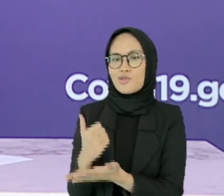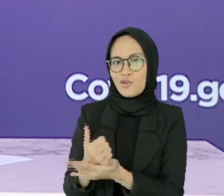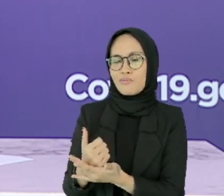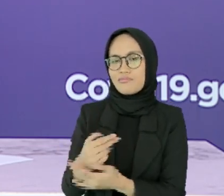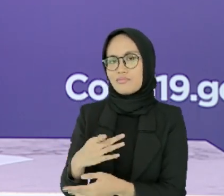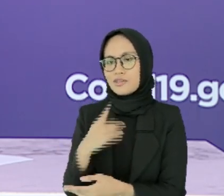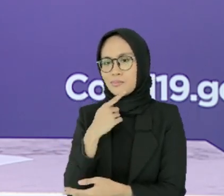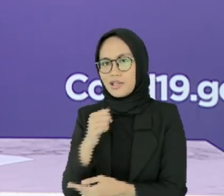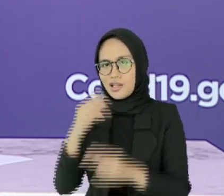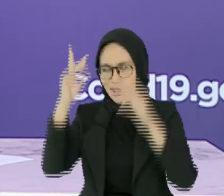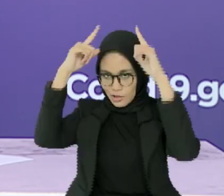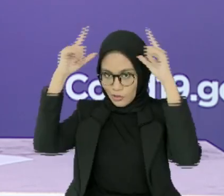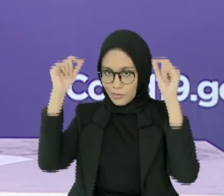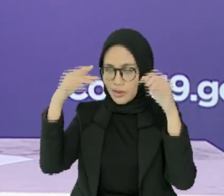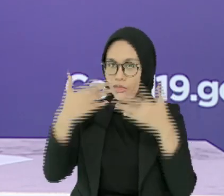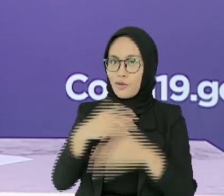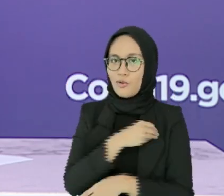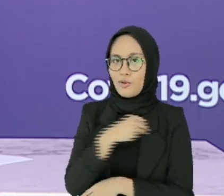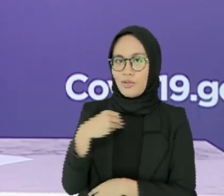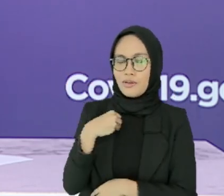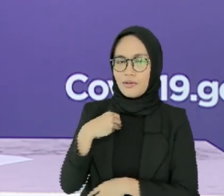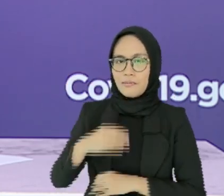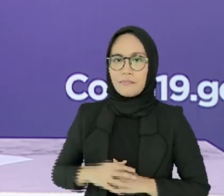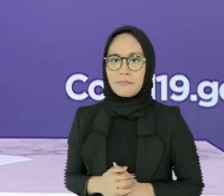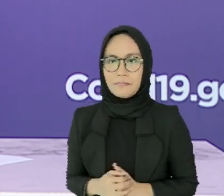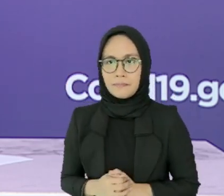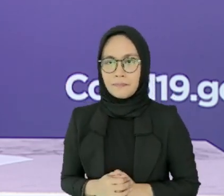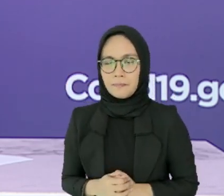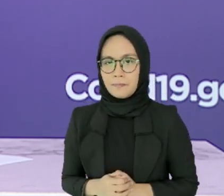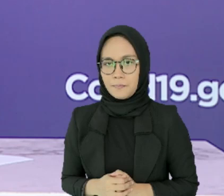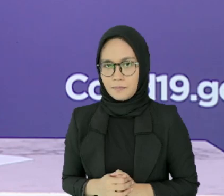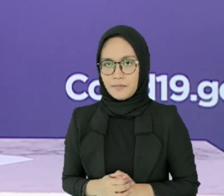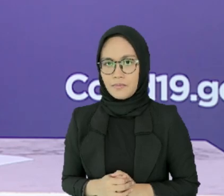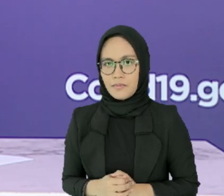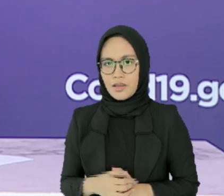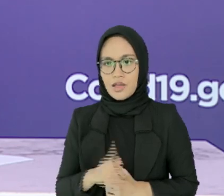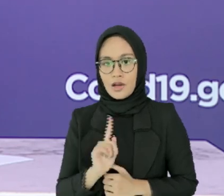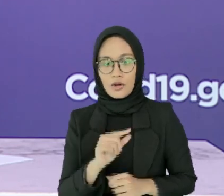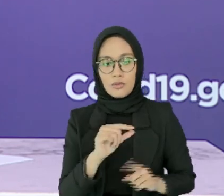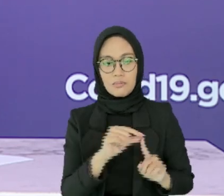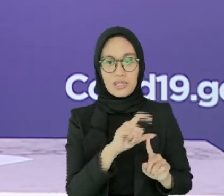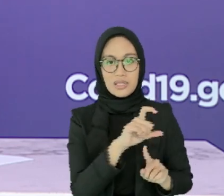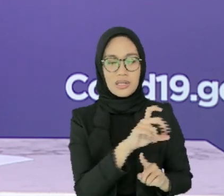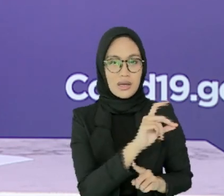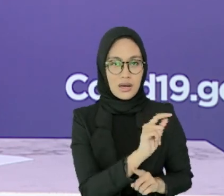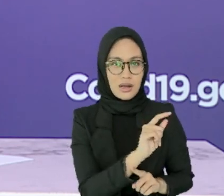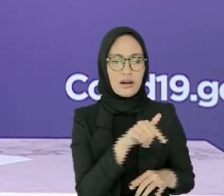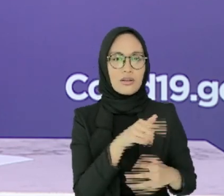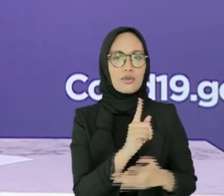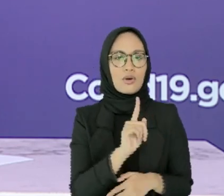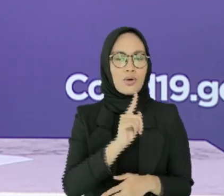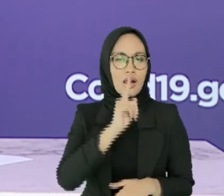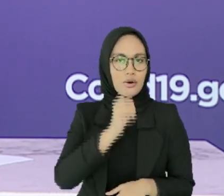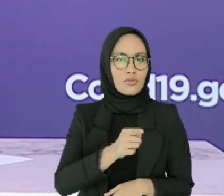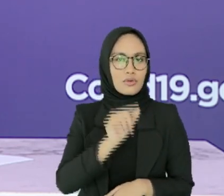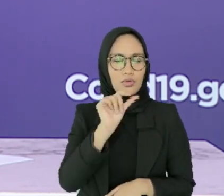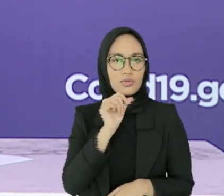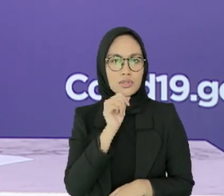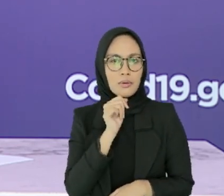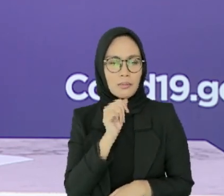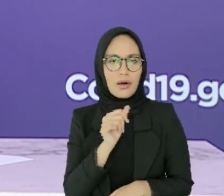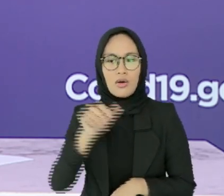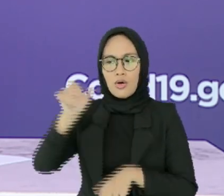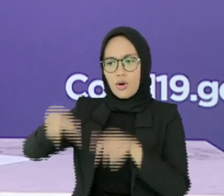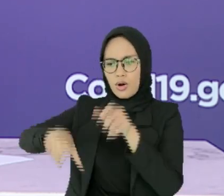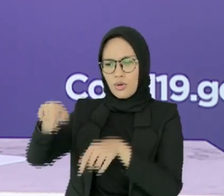PCR atau TVM jika tersedia untuk orang yang bergejala maupun kontak rat untuk itu dimohon kepada